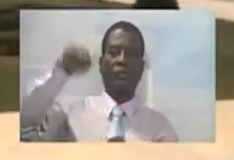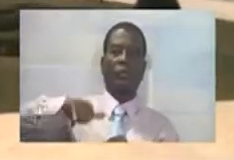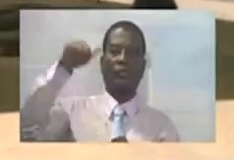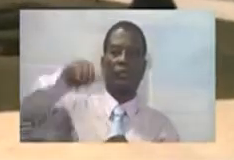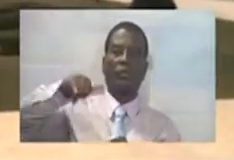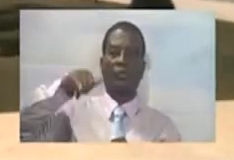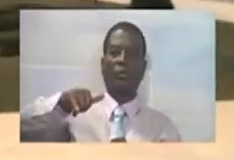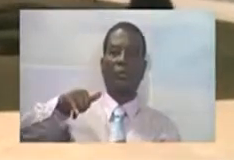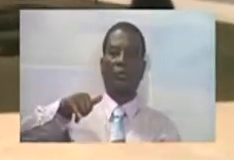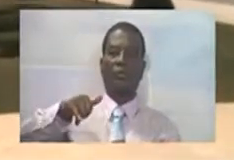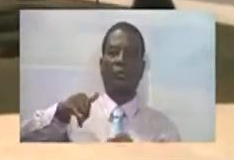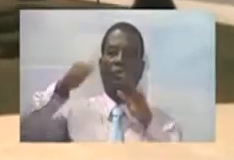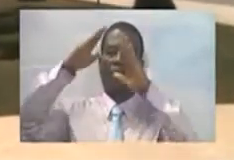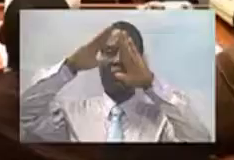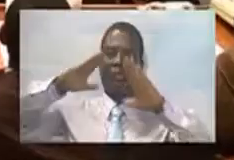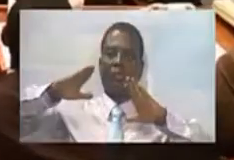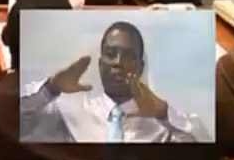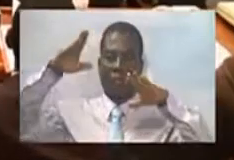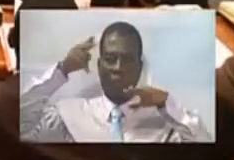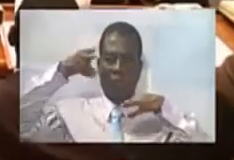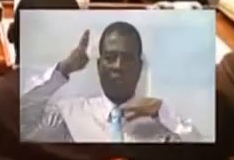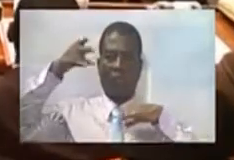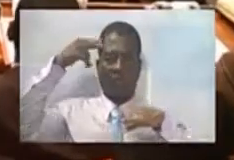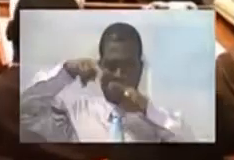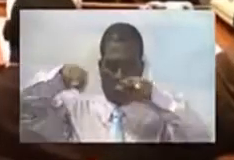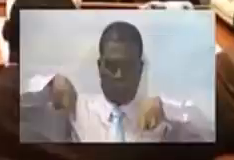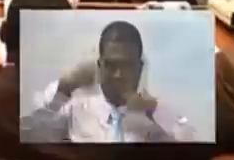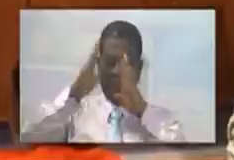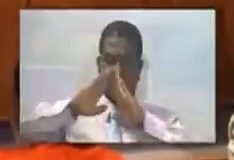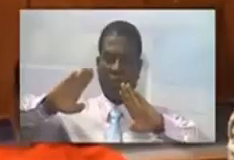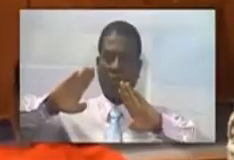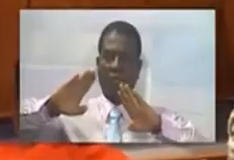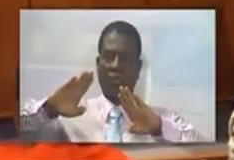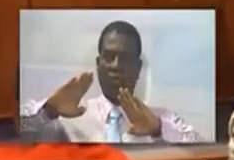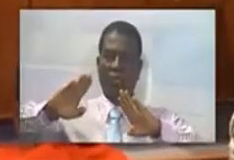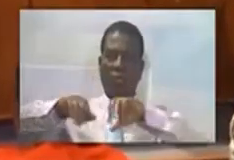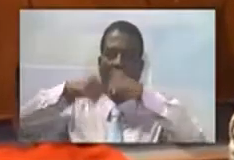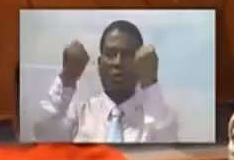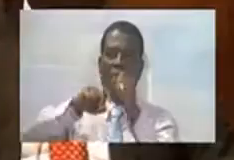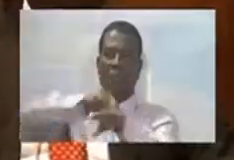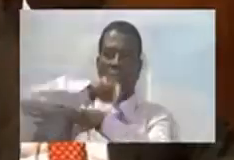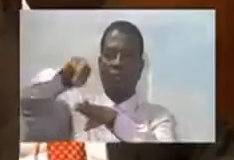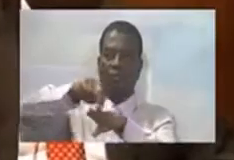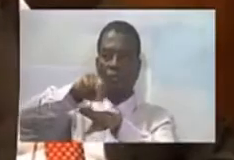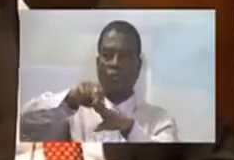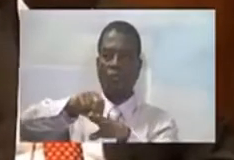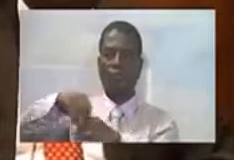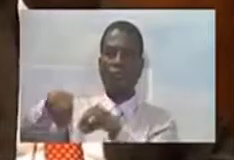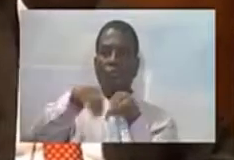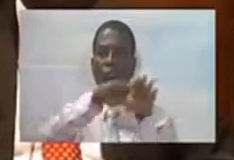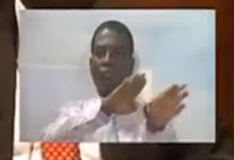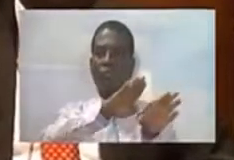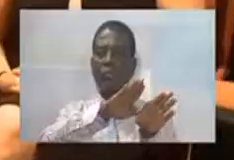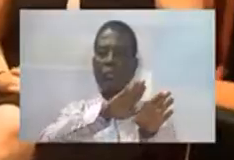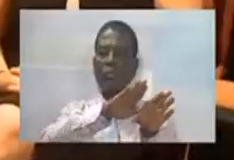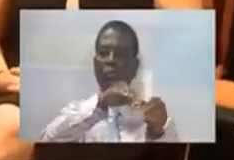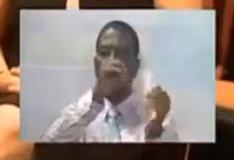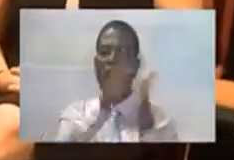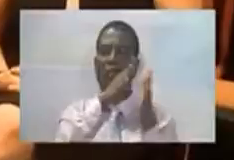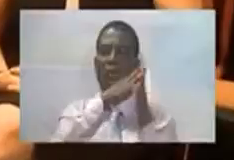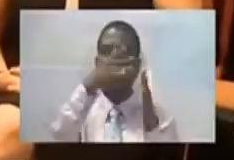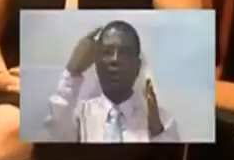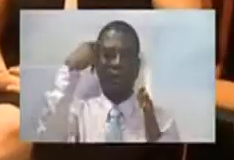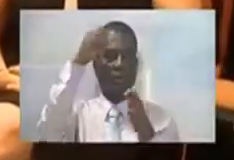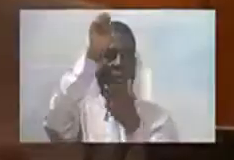Yamoussoukro, Fondation Félix Houphouët-Boigny pour la recherche de la paix. L'Assemblée nationale y délocalise ses activités le temps